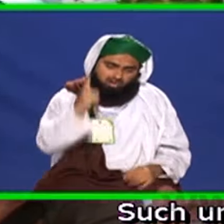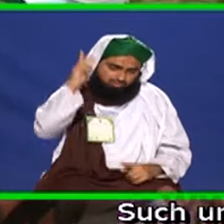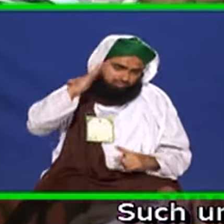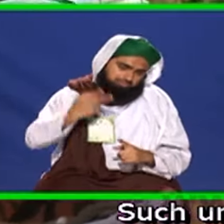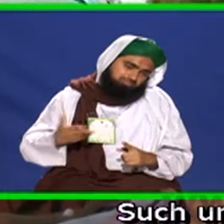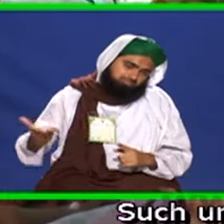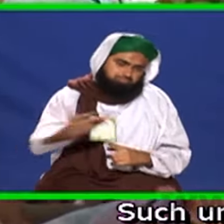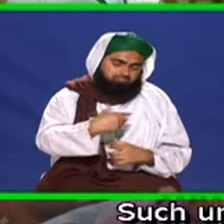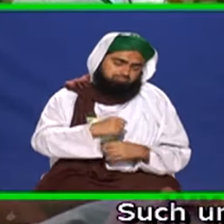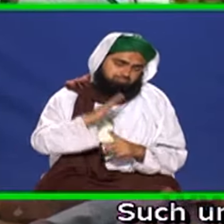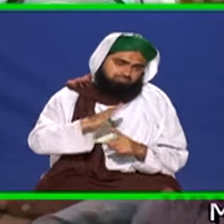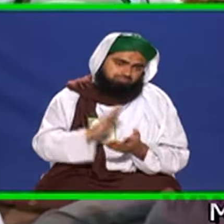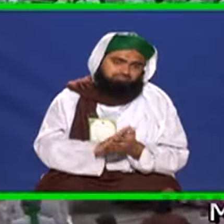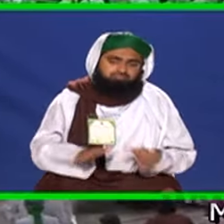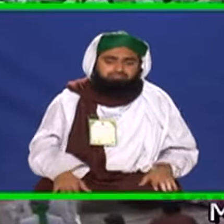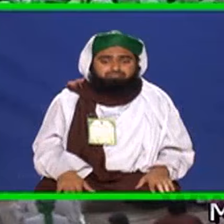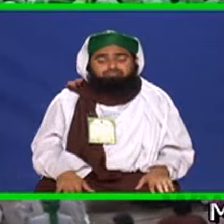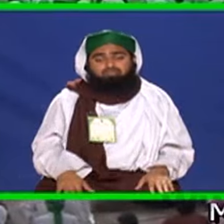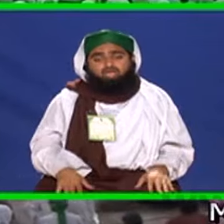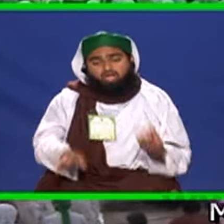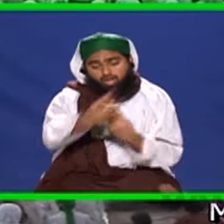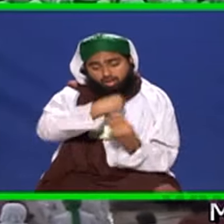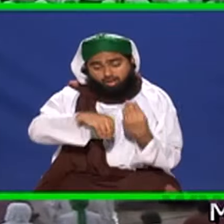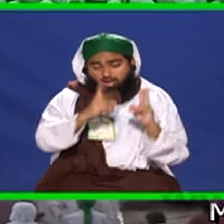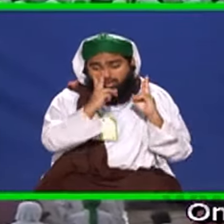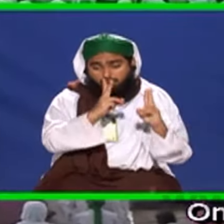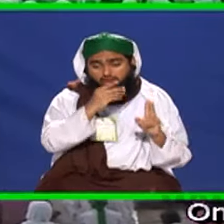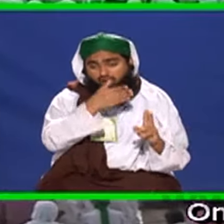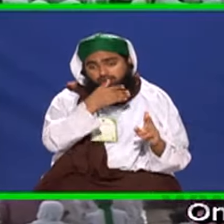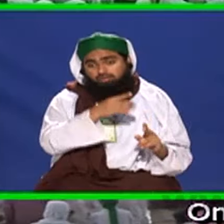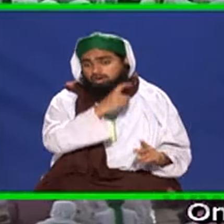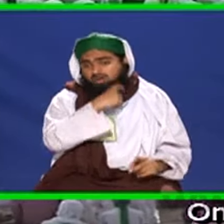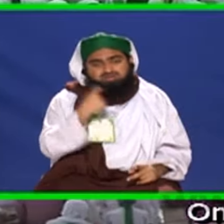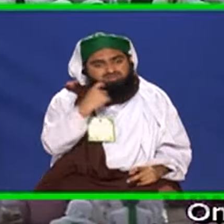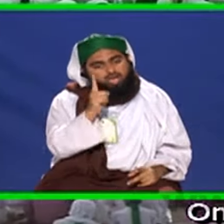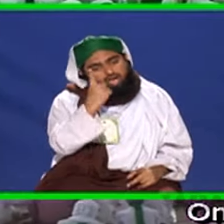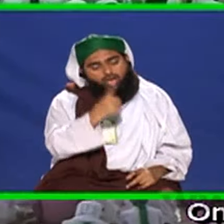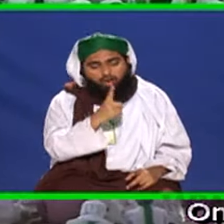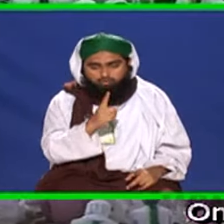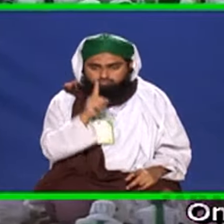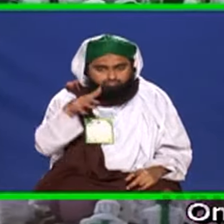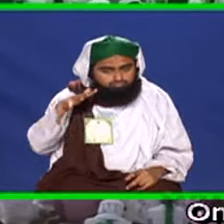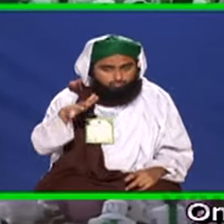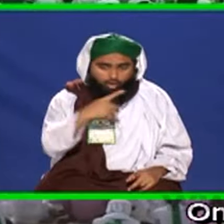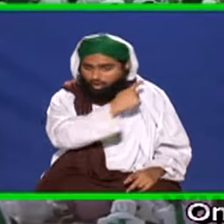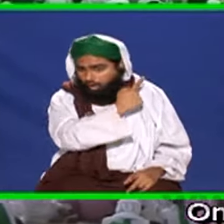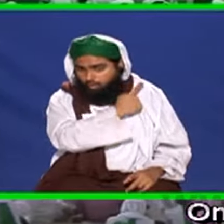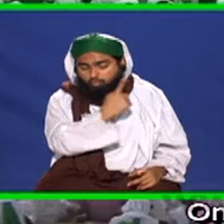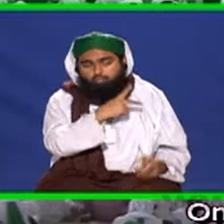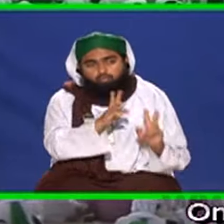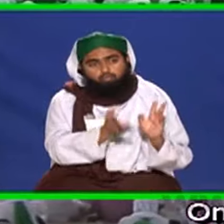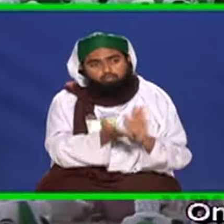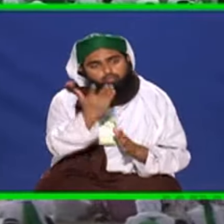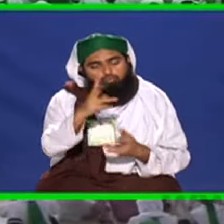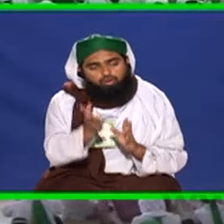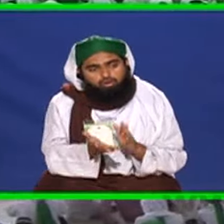میسر نہیں تو بیچارے اس طرح کرتے ہیں، اللہ سب پر فضل و کرم. تو جہاں آپ نے ایک بار داڑھی منڈائی ایک بار کا